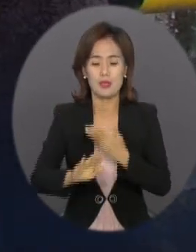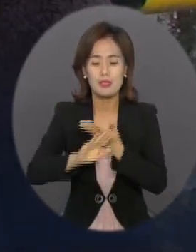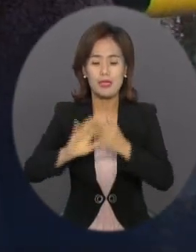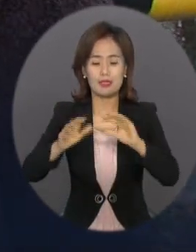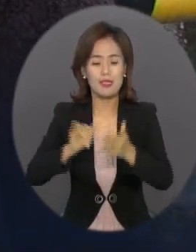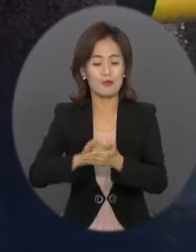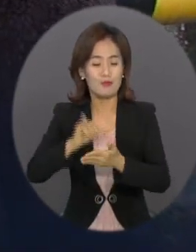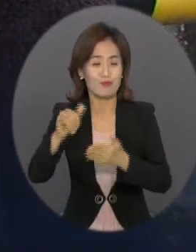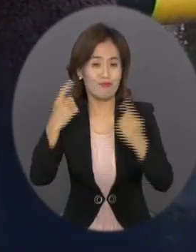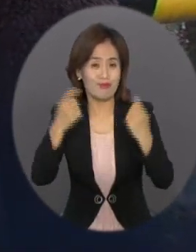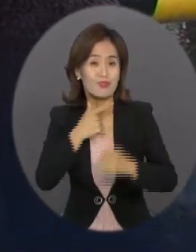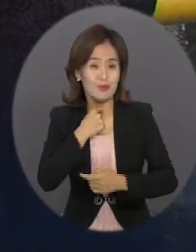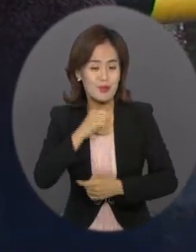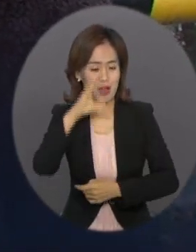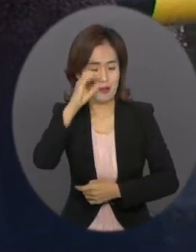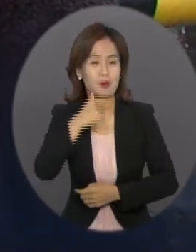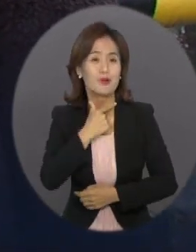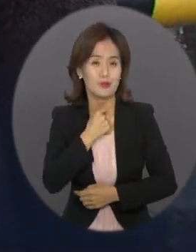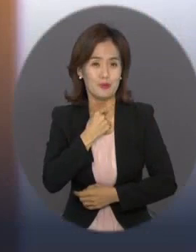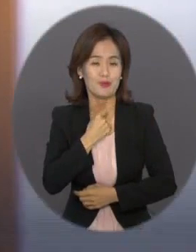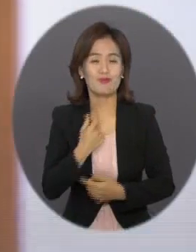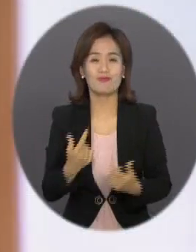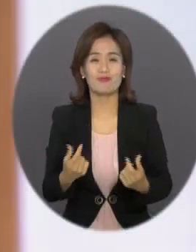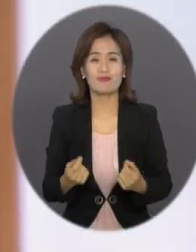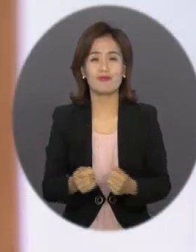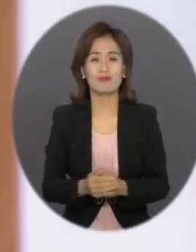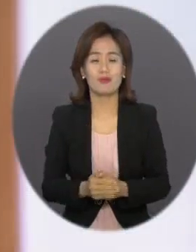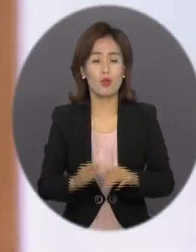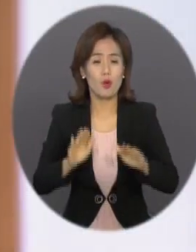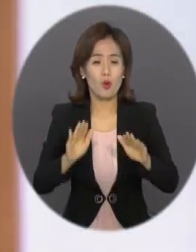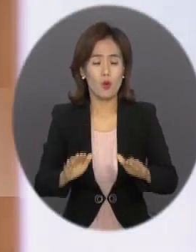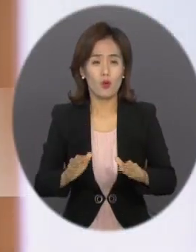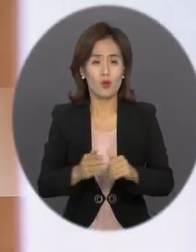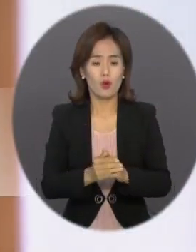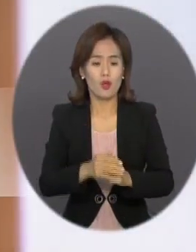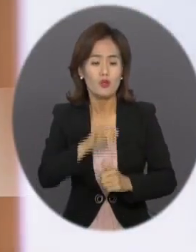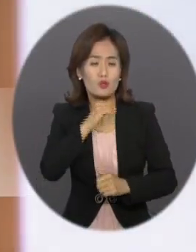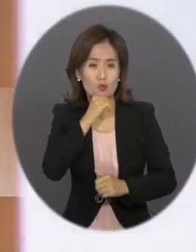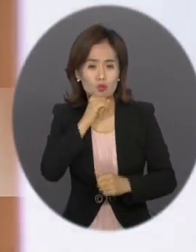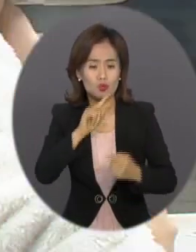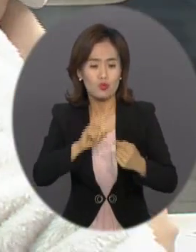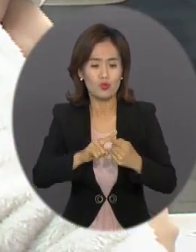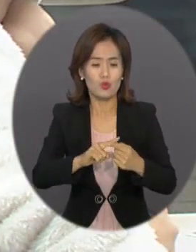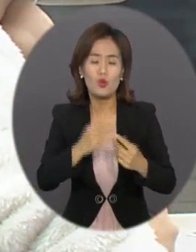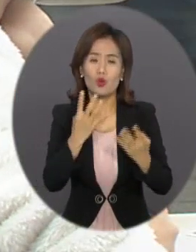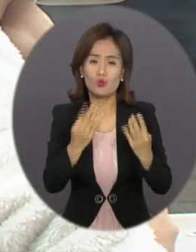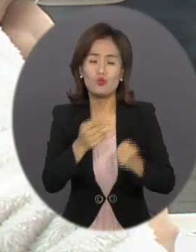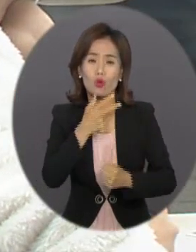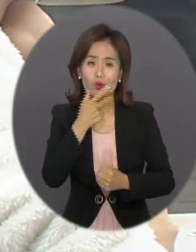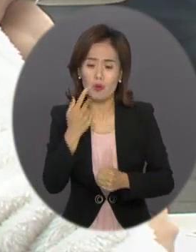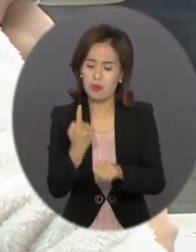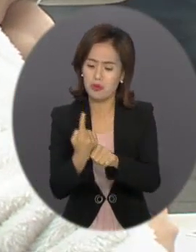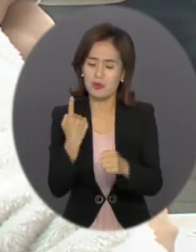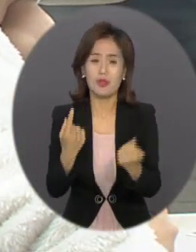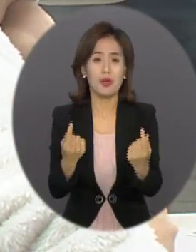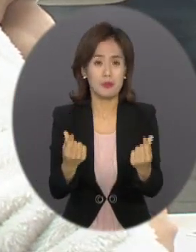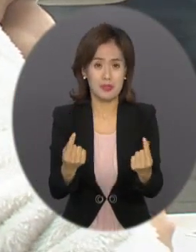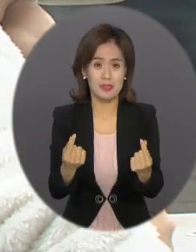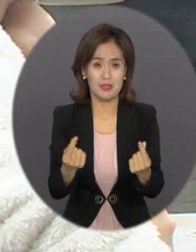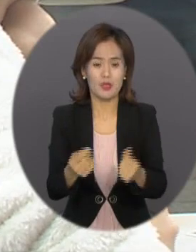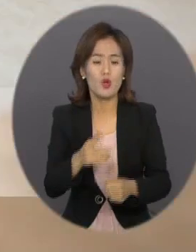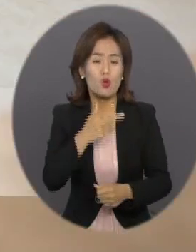해외여행도 가고 싶고 아르바이트도 하고 싶고 그래요. 올해 수능 난이도는 수학과 영어의 경우 지난해와 비슷한